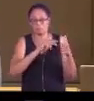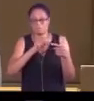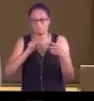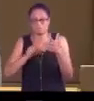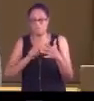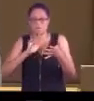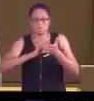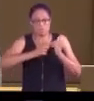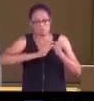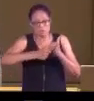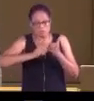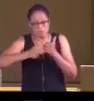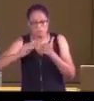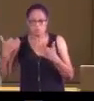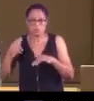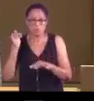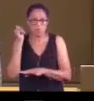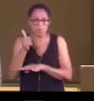procédures administratives qu'il faut.